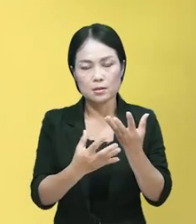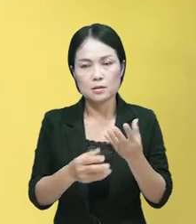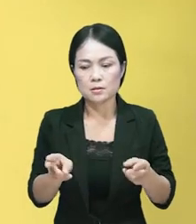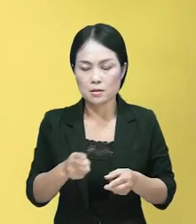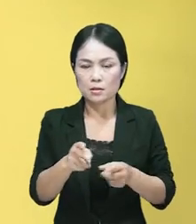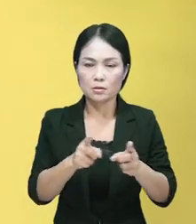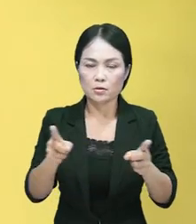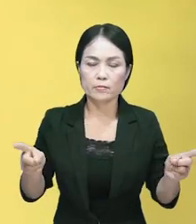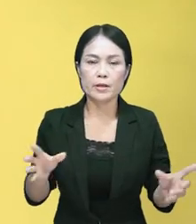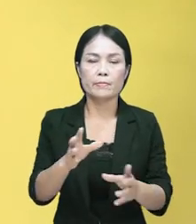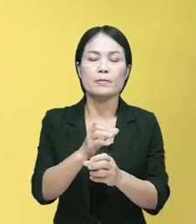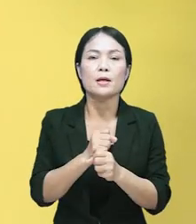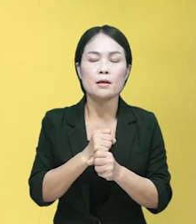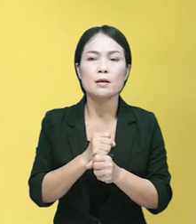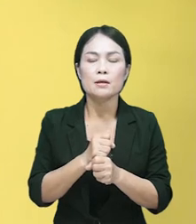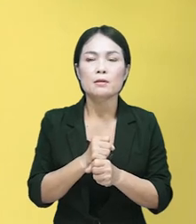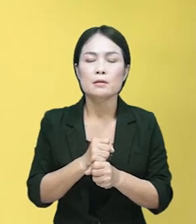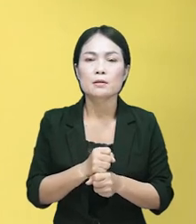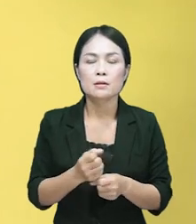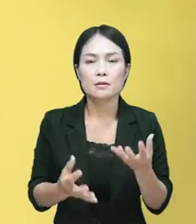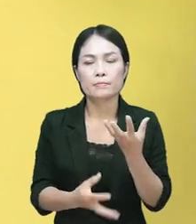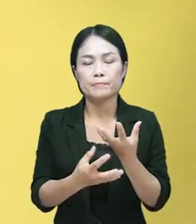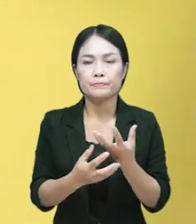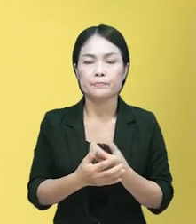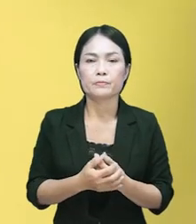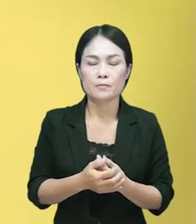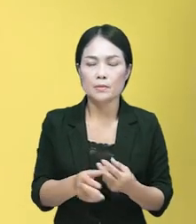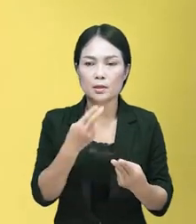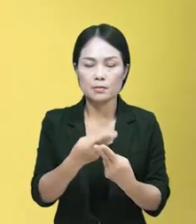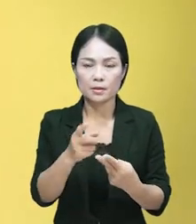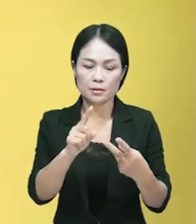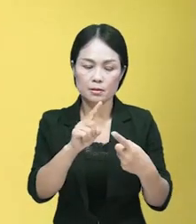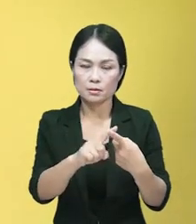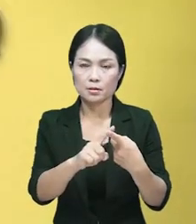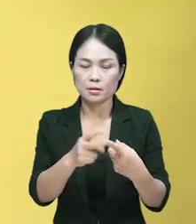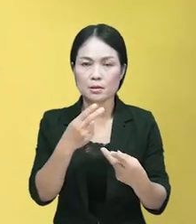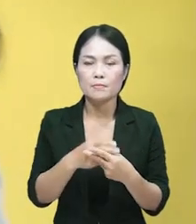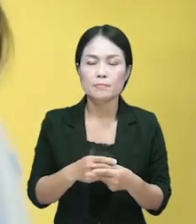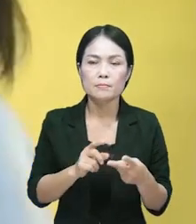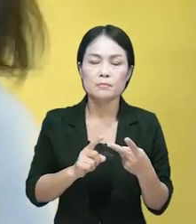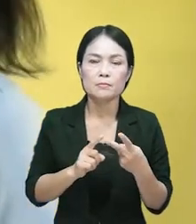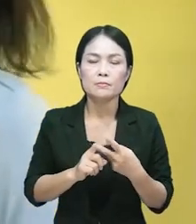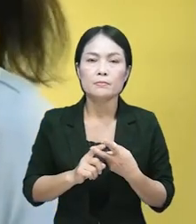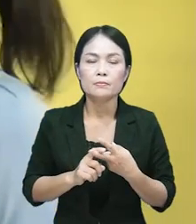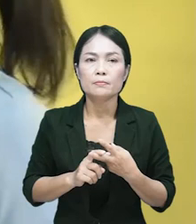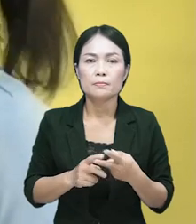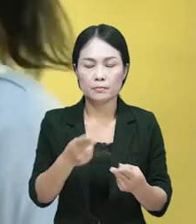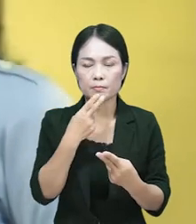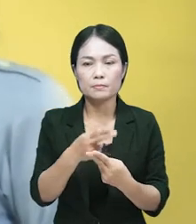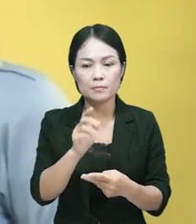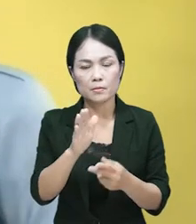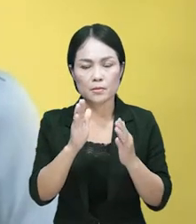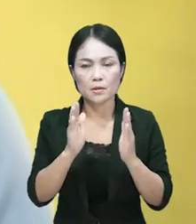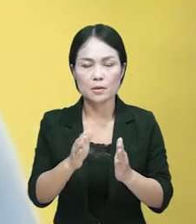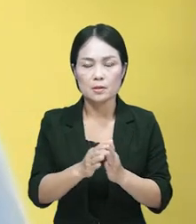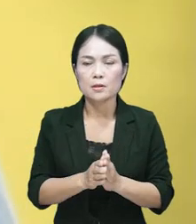មិនអញ្ចឹងទើបដាក់អន្ទង់វែងស្លបានចាចម្លើយទី1ឬក៏អាចឆ្លើយថាអ្នកខ្លះគិតថាប្រ